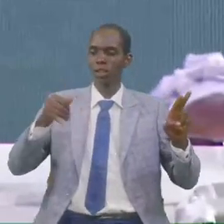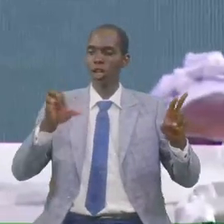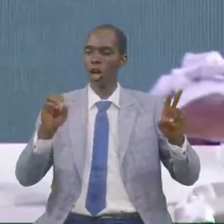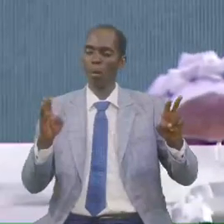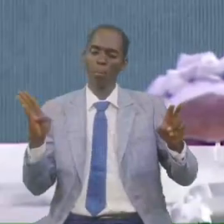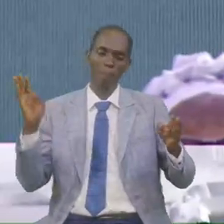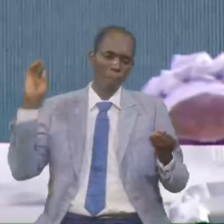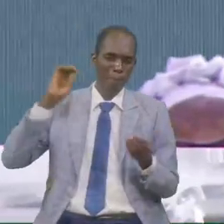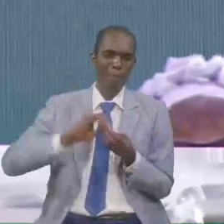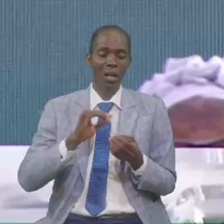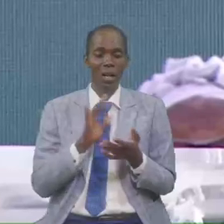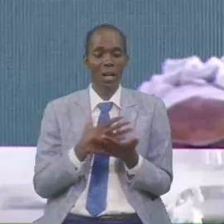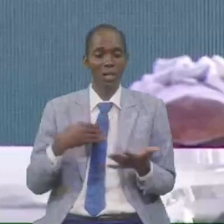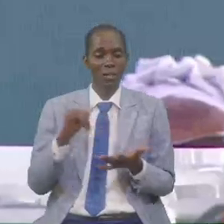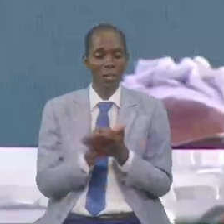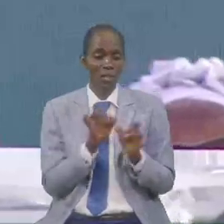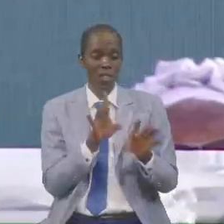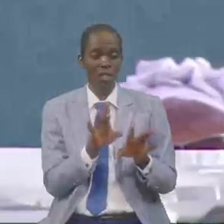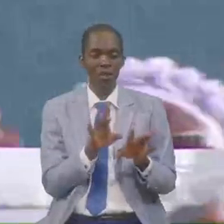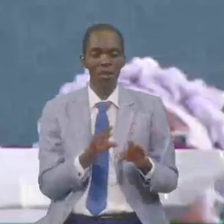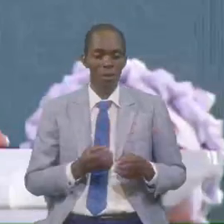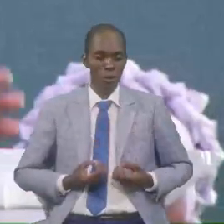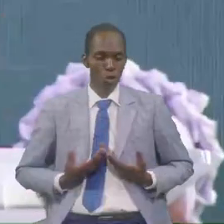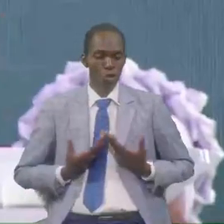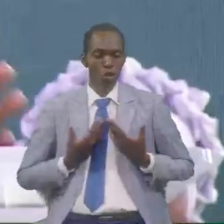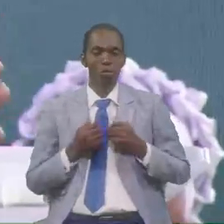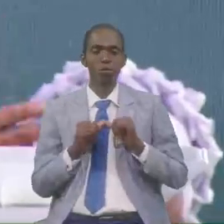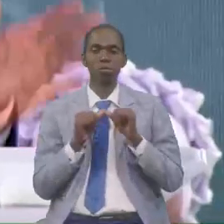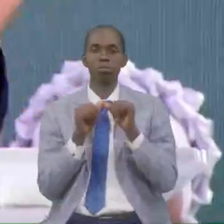Il a haï davantage Jacob. La haine a continué.